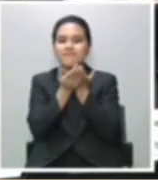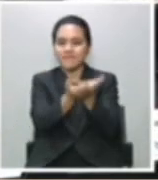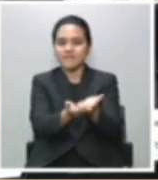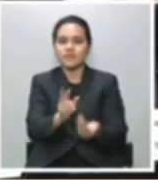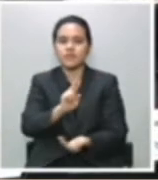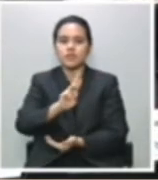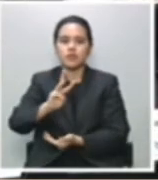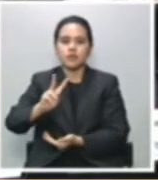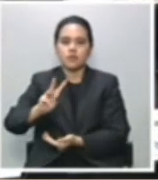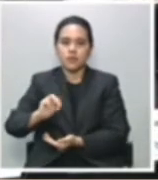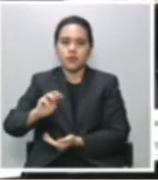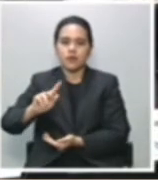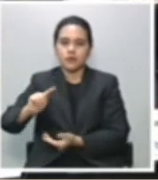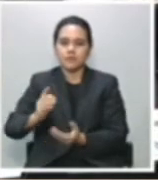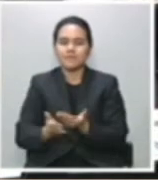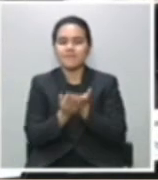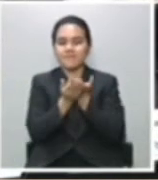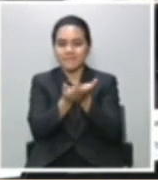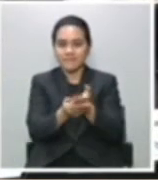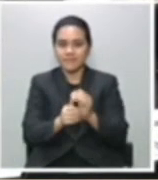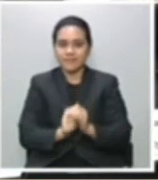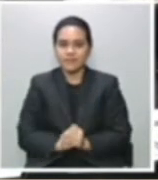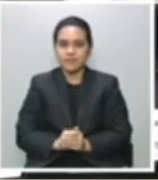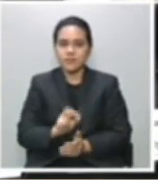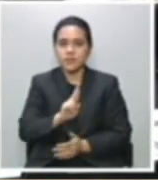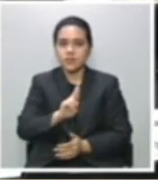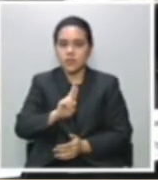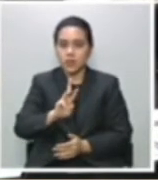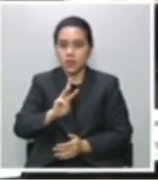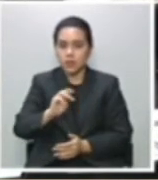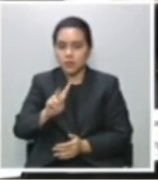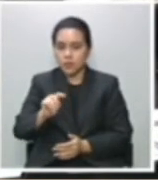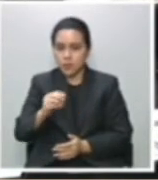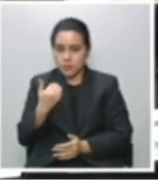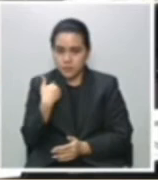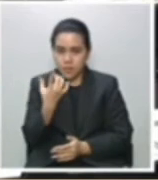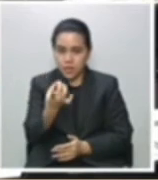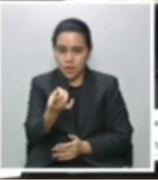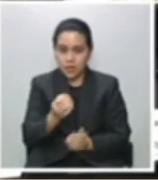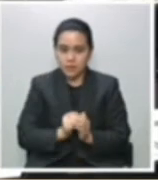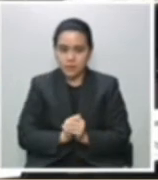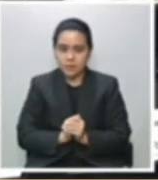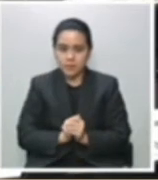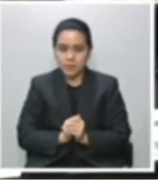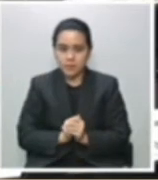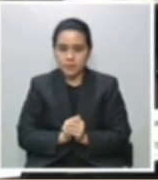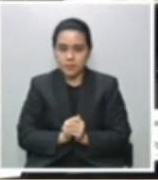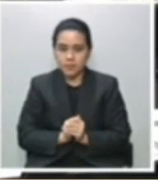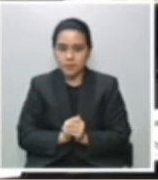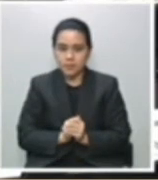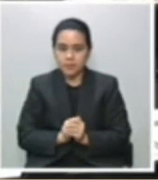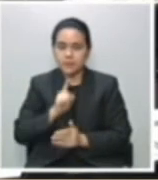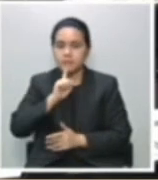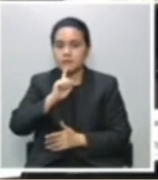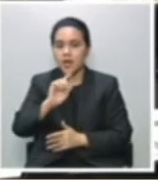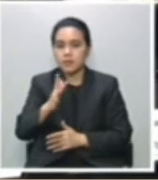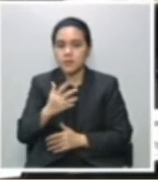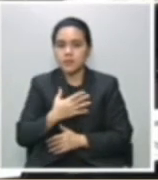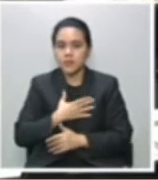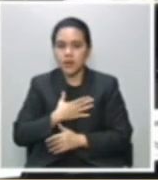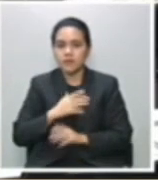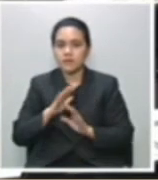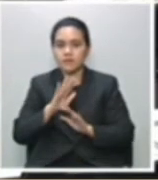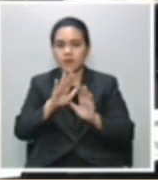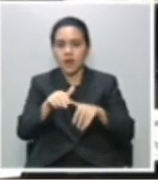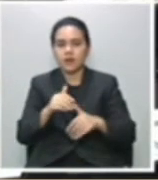ก็ท่านประธานมีอะไรเชิญนะครับท่านมีอะไรไหม ไม่ไม่มีอะไรครับ ท่านไม่ได้ถามอะไรครับ ขออนุญาตครับท่านกราบเรียนท่